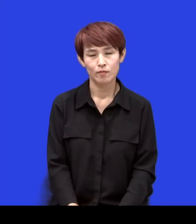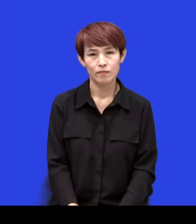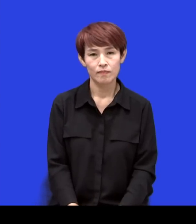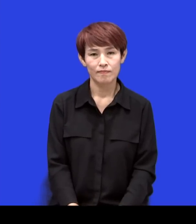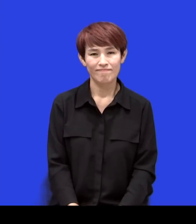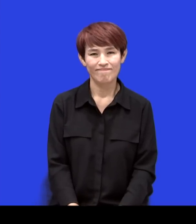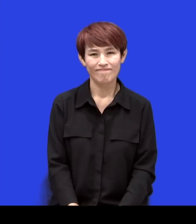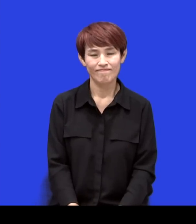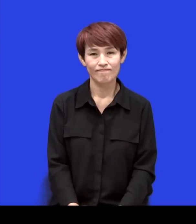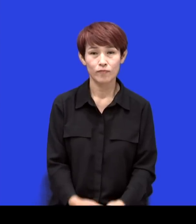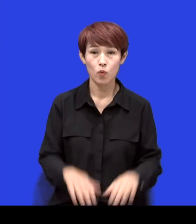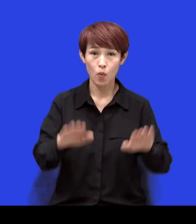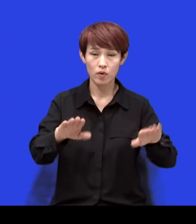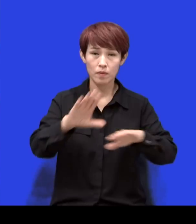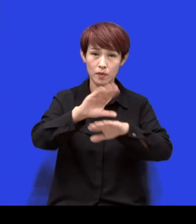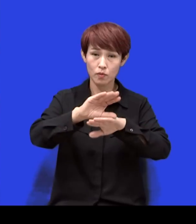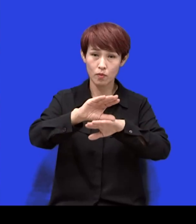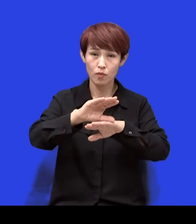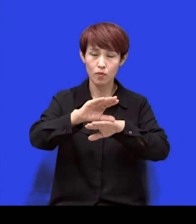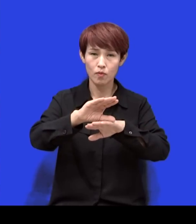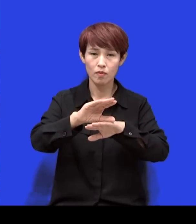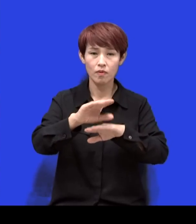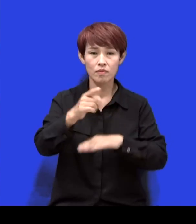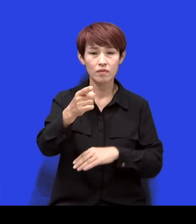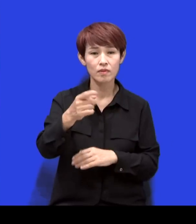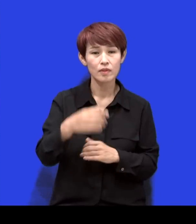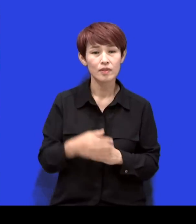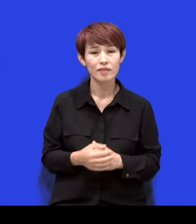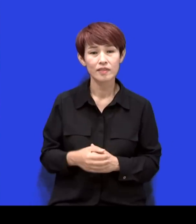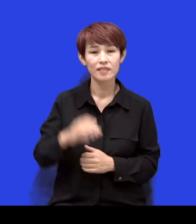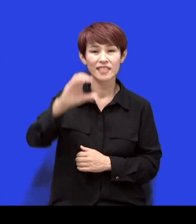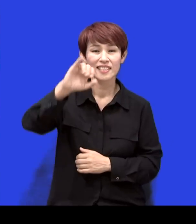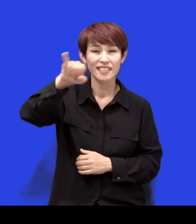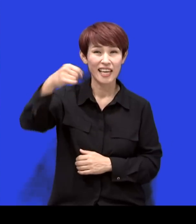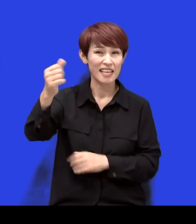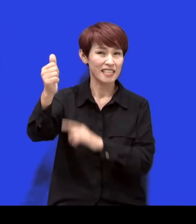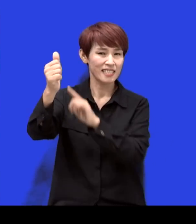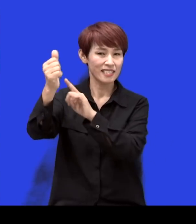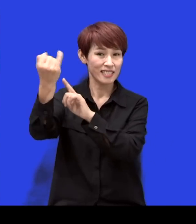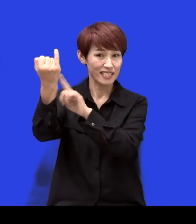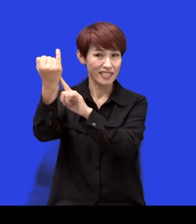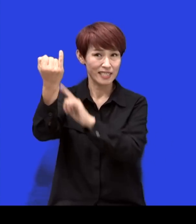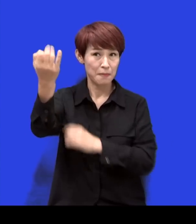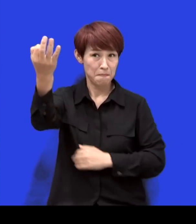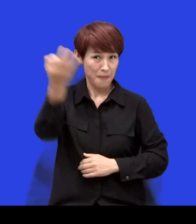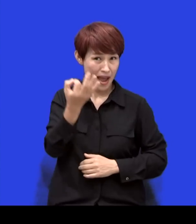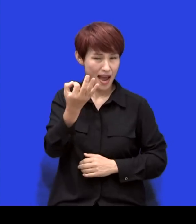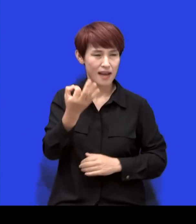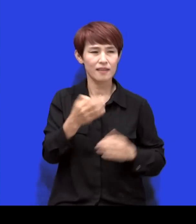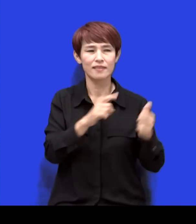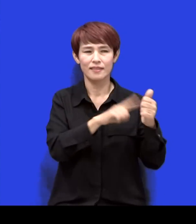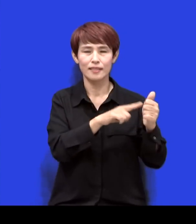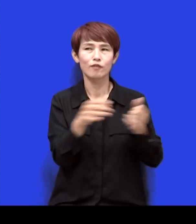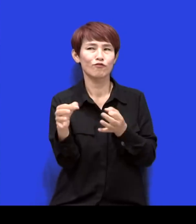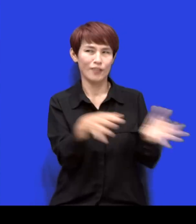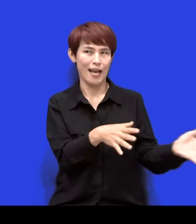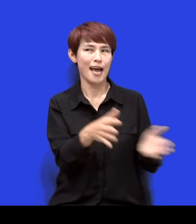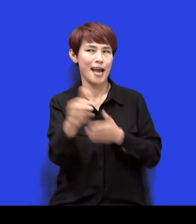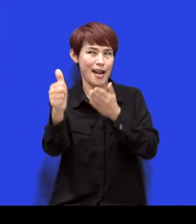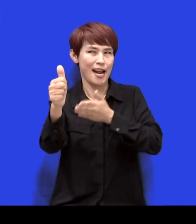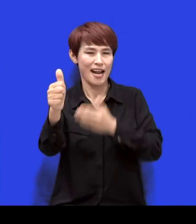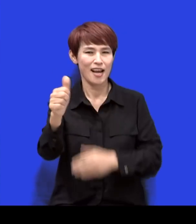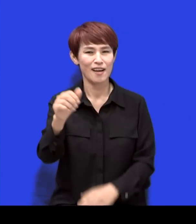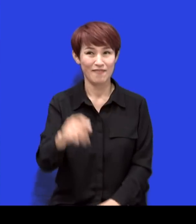듭니다. 혹시 오늘 감사합니다. 이 방송을 우리 이미경 부회장님이 보신다면 우리 작가님 좀 많이 기억해 주셨다가 투자해 주시면. 예, 봉준호